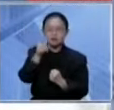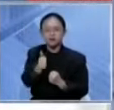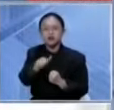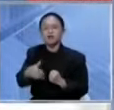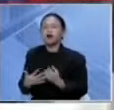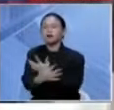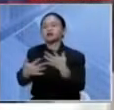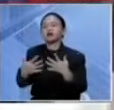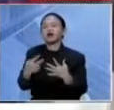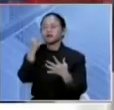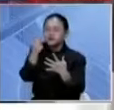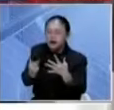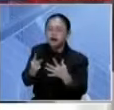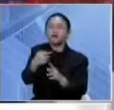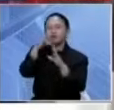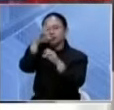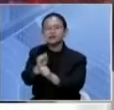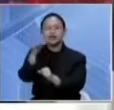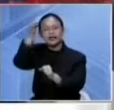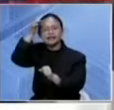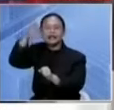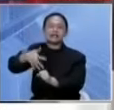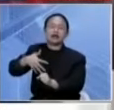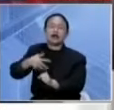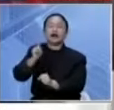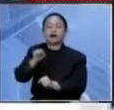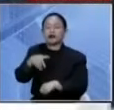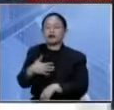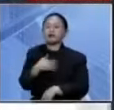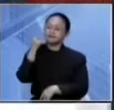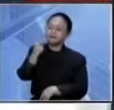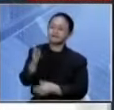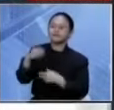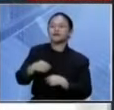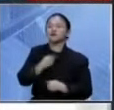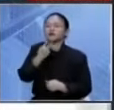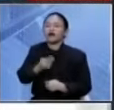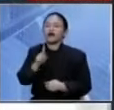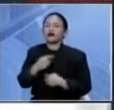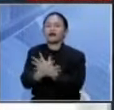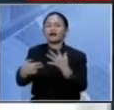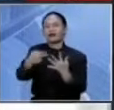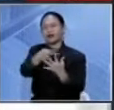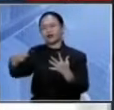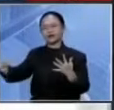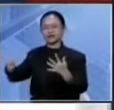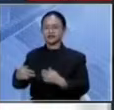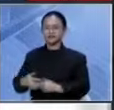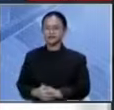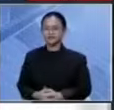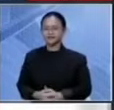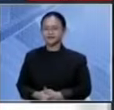memperhatikan masyarakat, terutama di desa-desa. Dan pemirsa, berikut pilihan suara rakyat Indonesia.